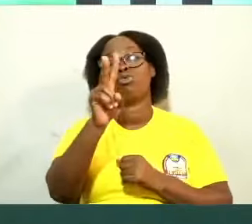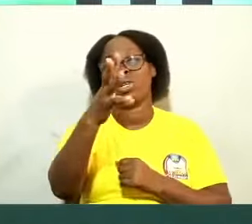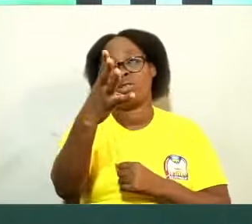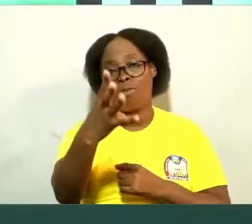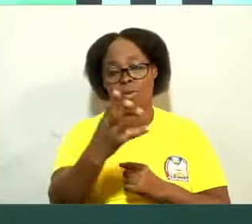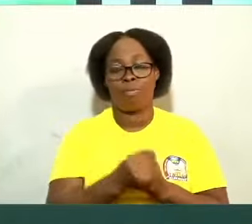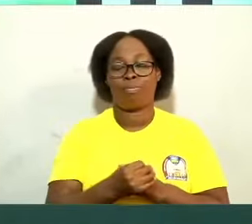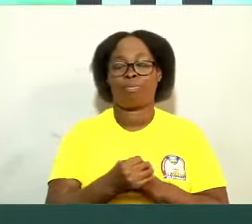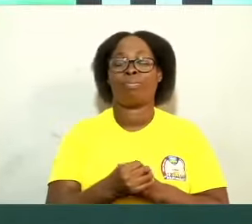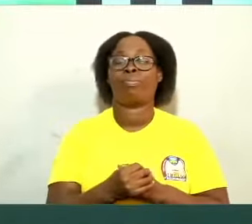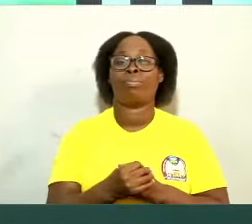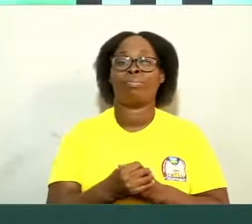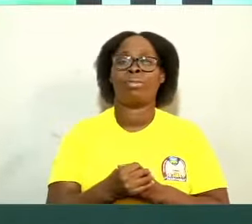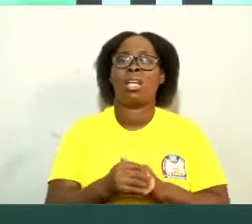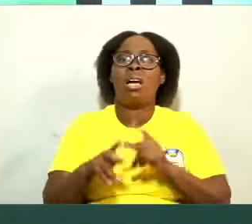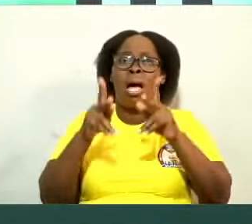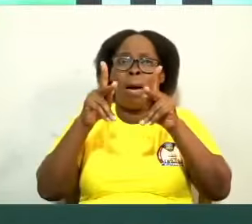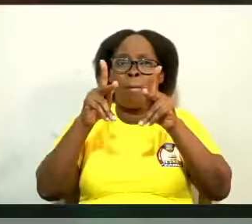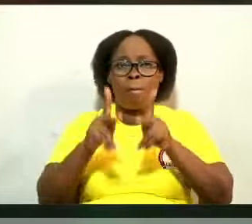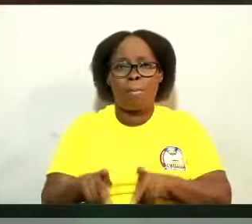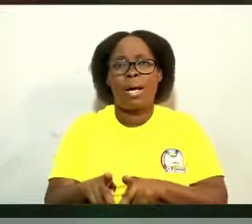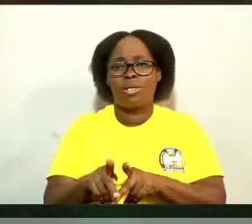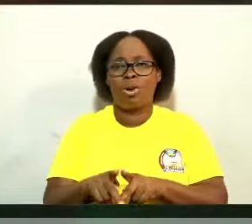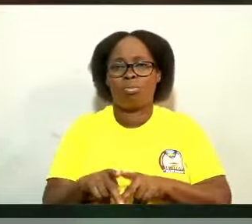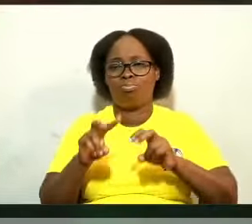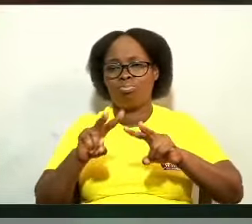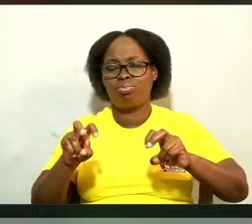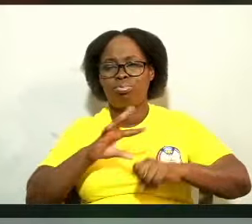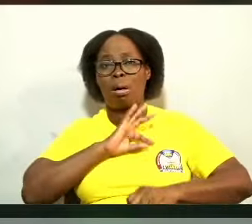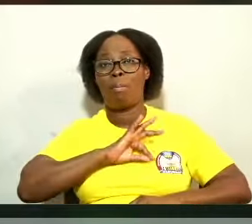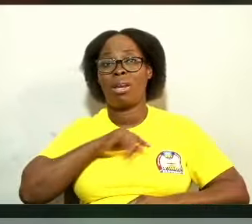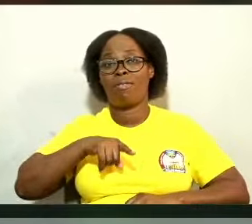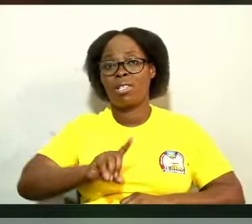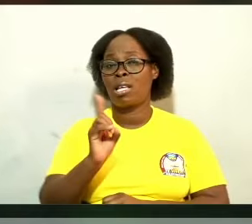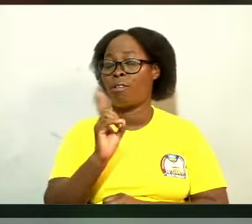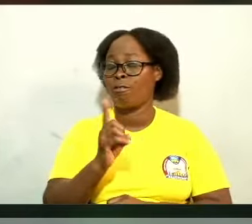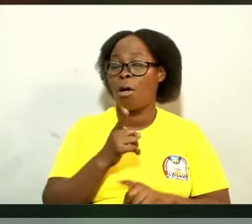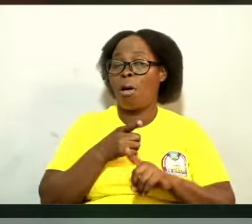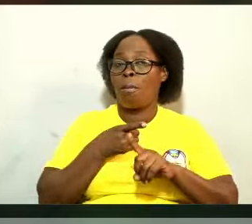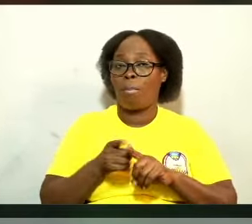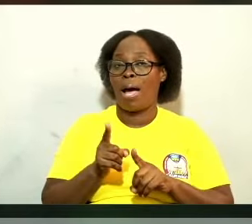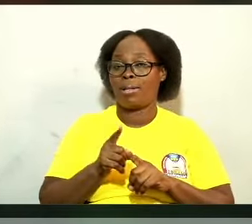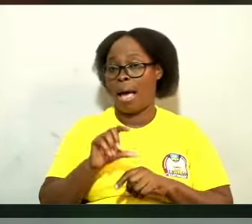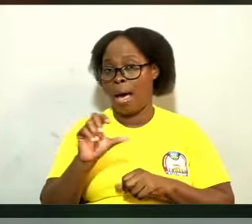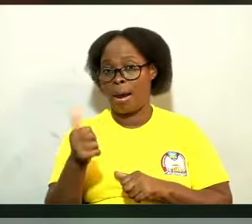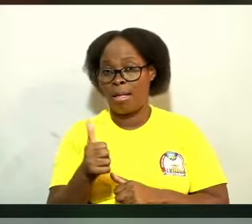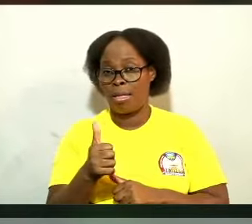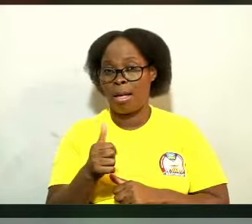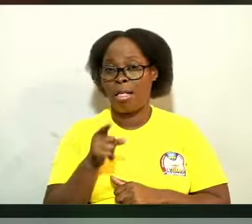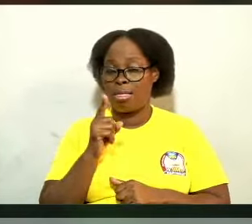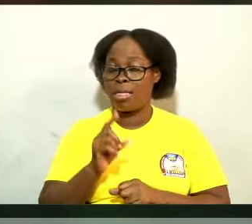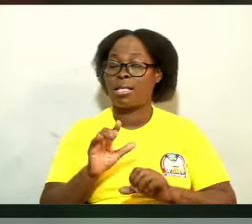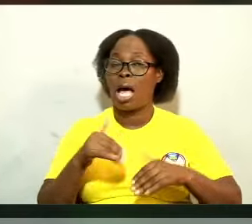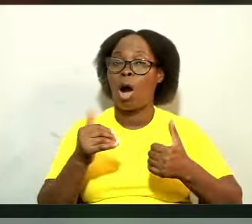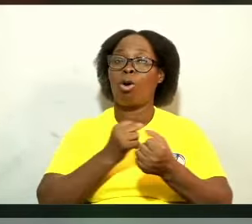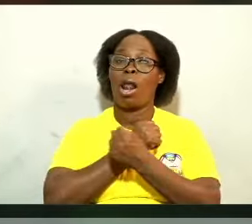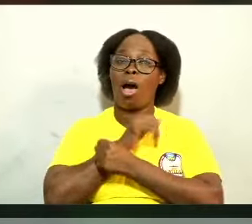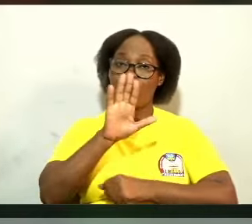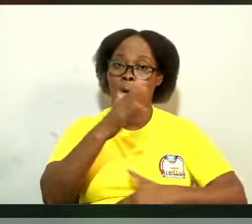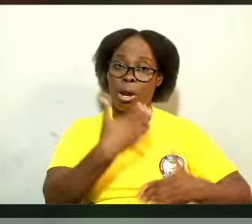fungu la 24, mtu asitavute faida yake mwenyewe bali ya mwenzake. Hiyo ndio kumpenda jirani